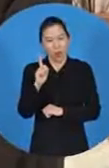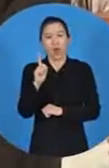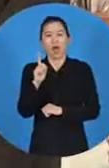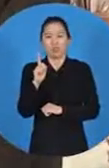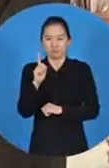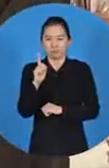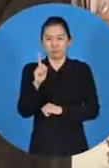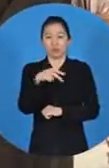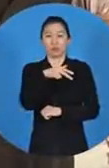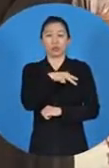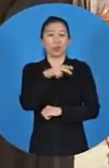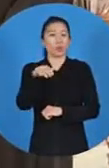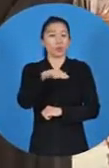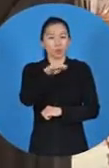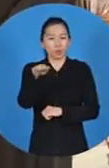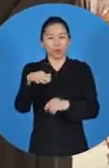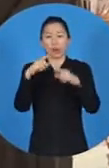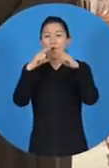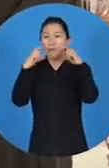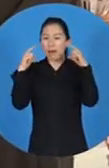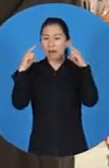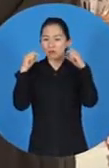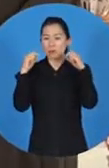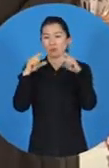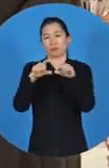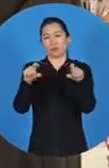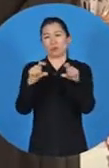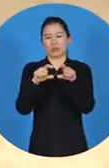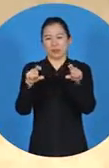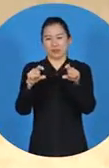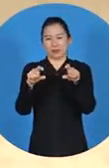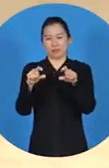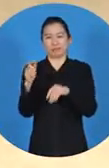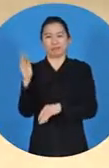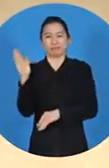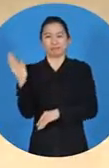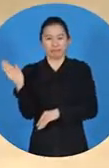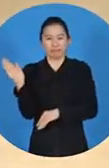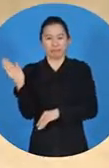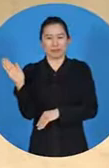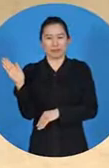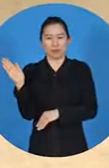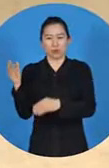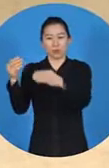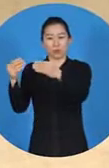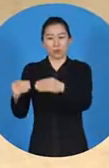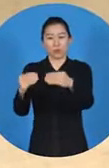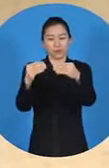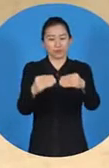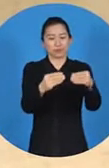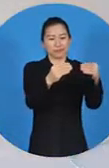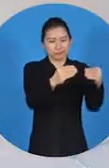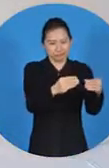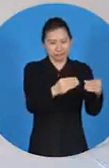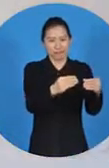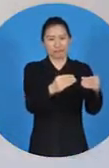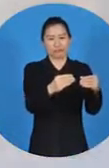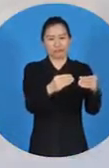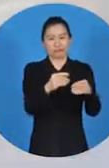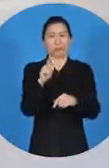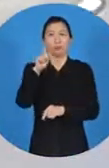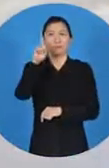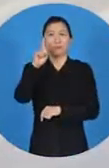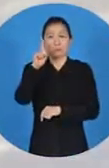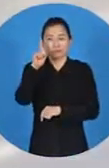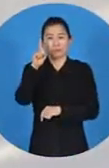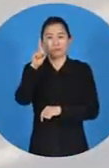ですね、スタッフのマスクといったものはもちろんのこと、空気清浄機を複数設け、あと24時間